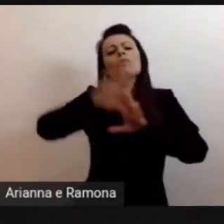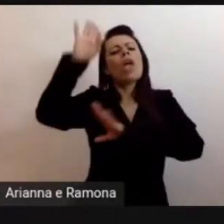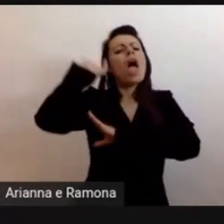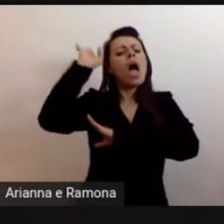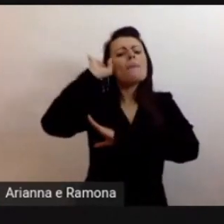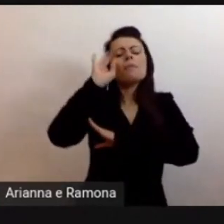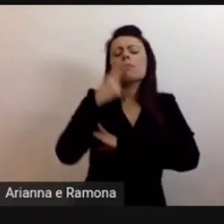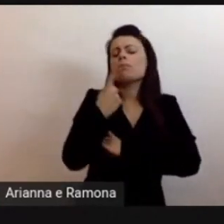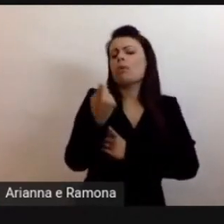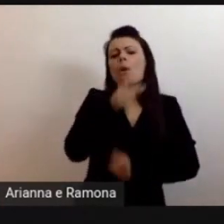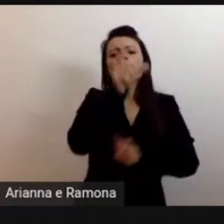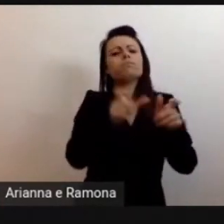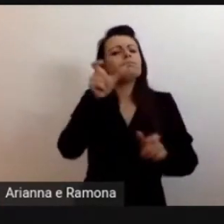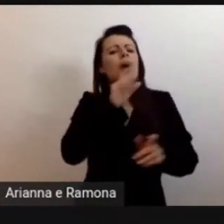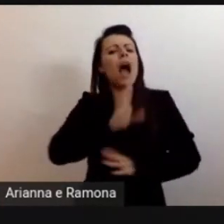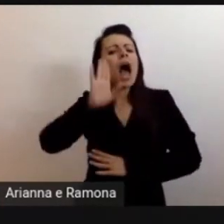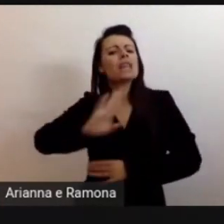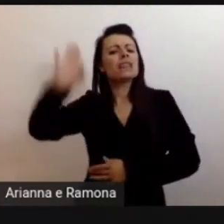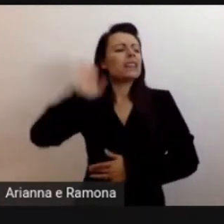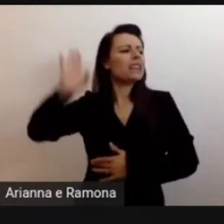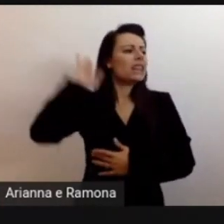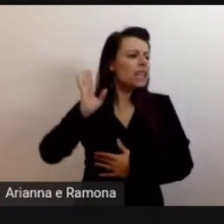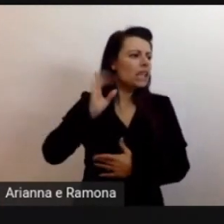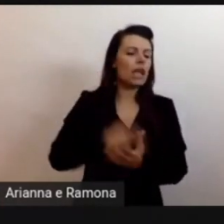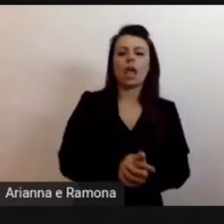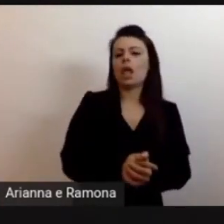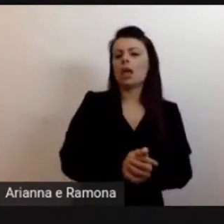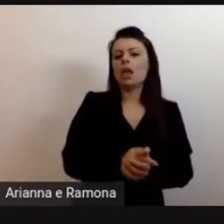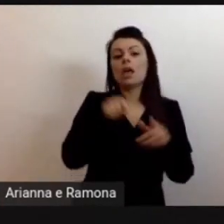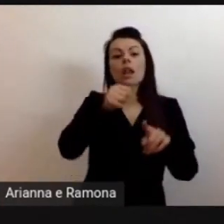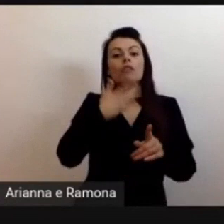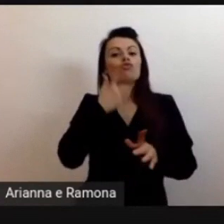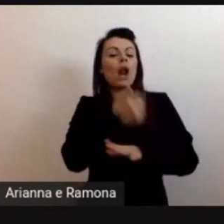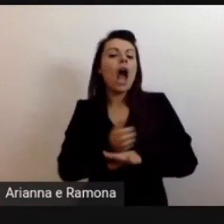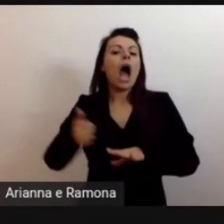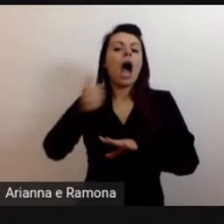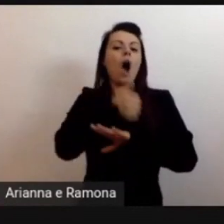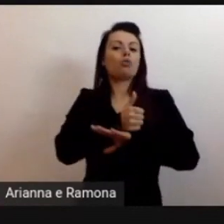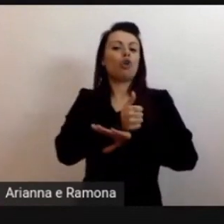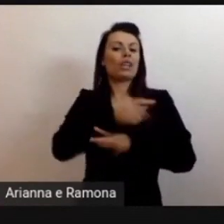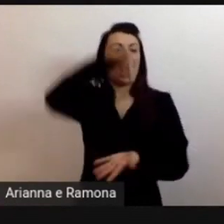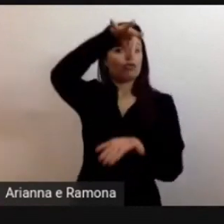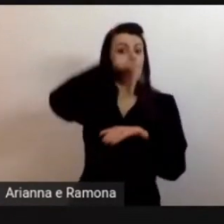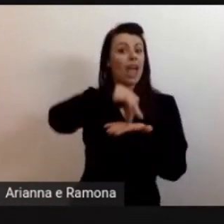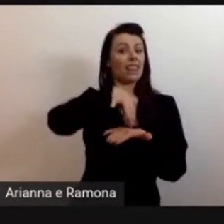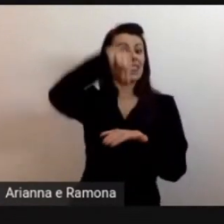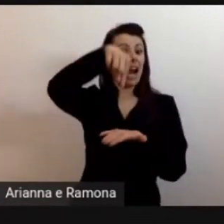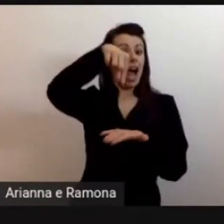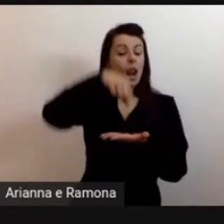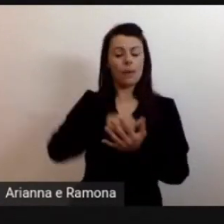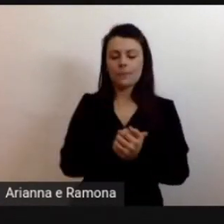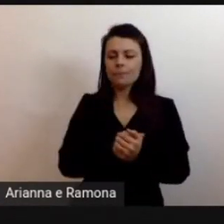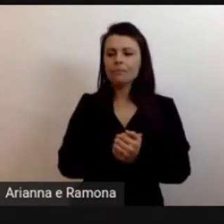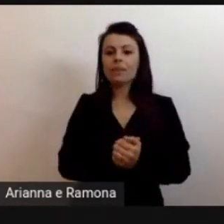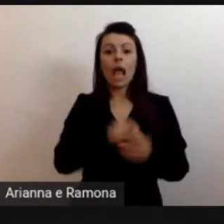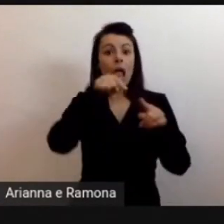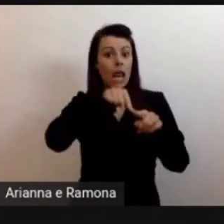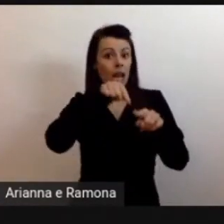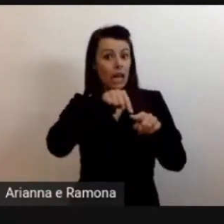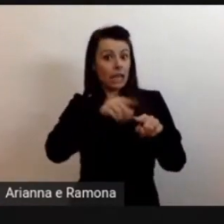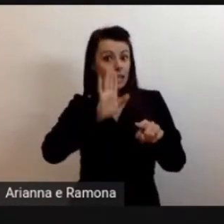dove c'è un autorità centrale nego si stabilisce che non so